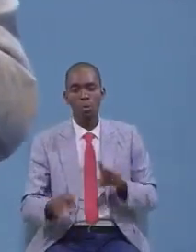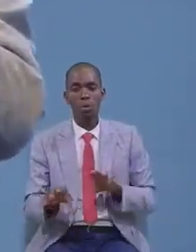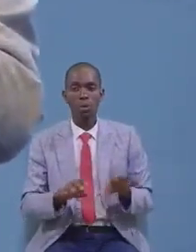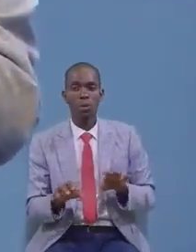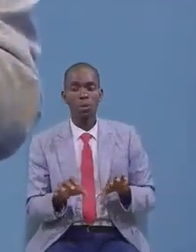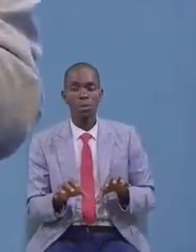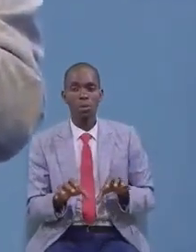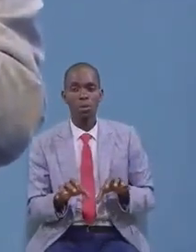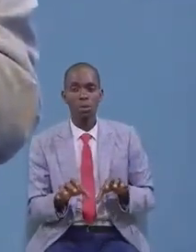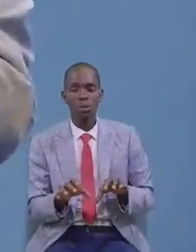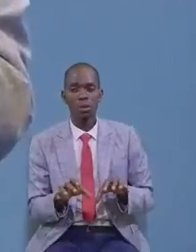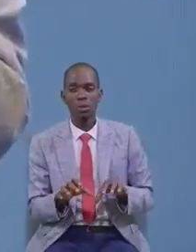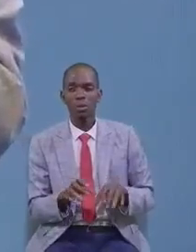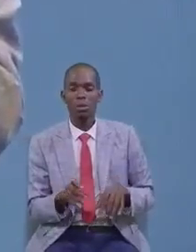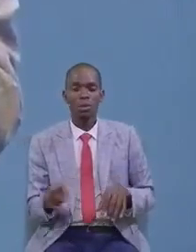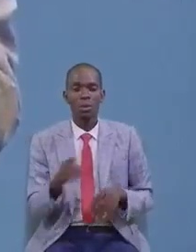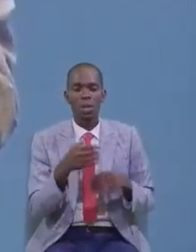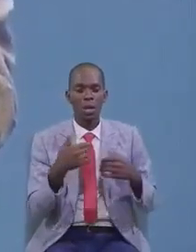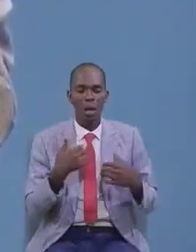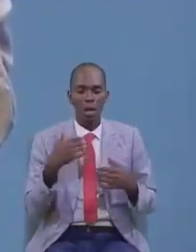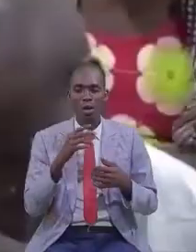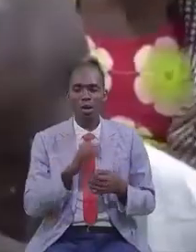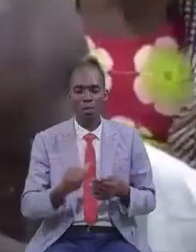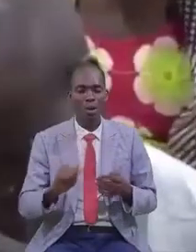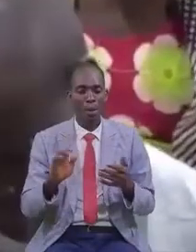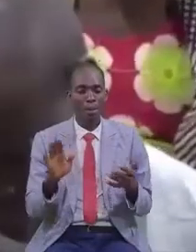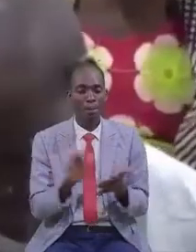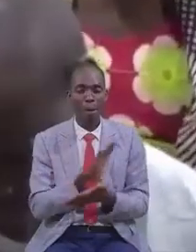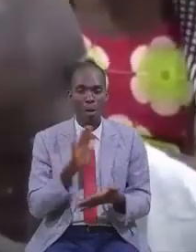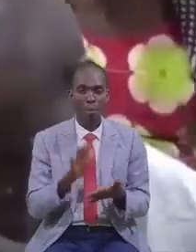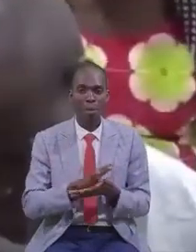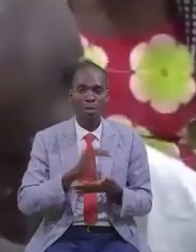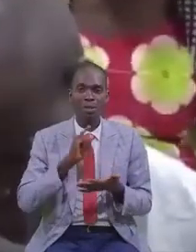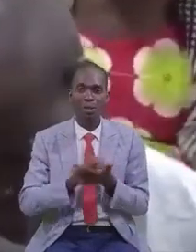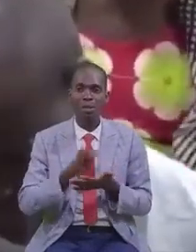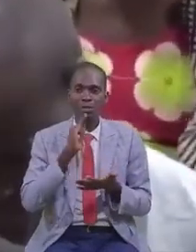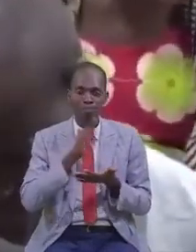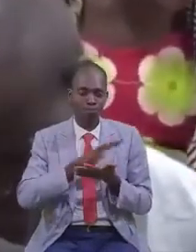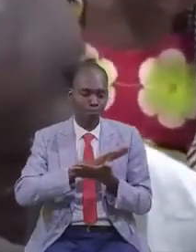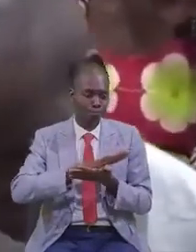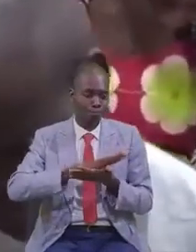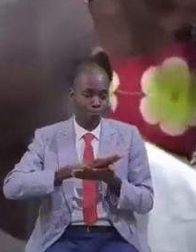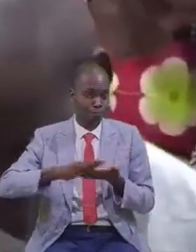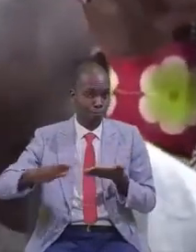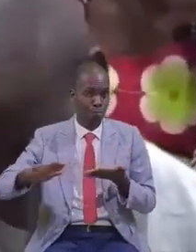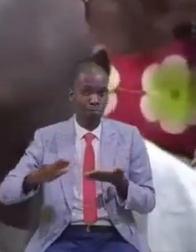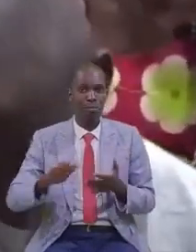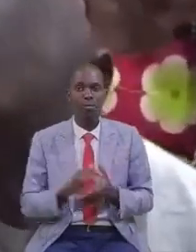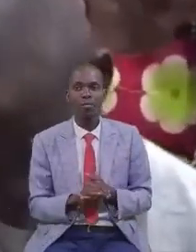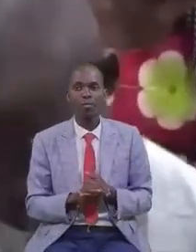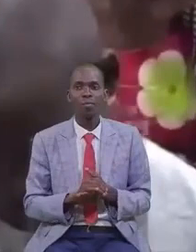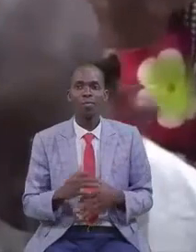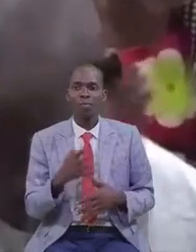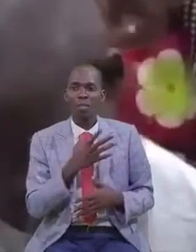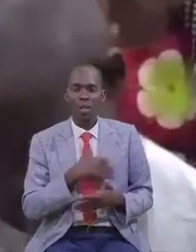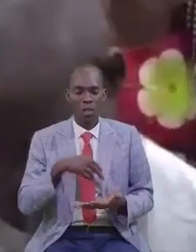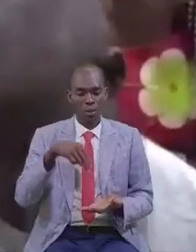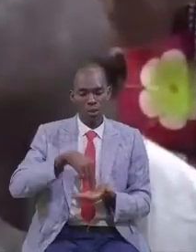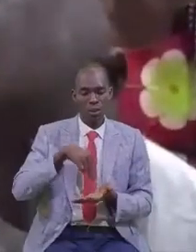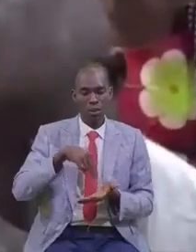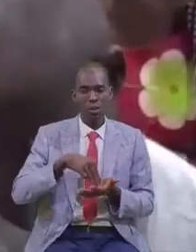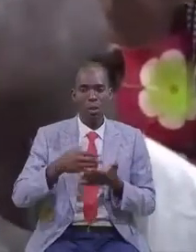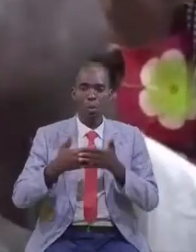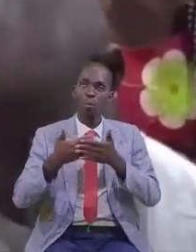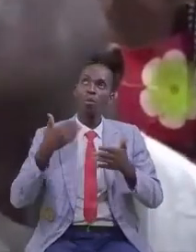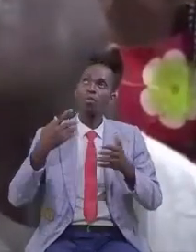తెలుసా? He clean sheet of paper. ఆయన తెల్ల కాగితం వలె సిద్ధంగా పెట్టారు. And he stood before the Lord.